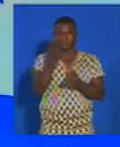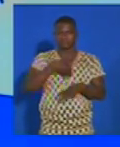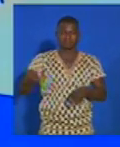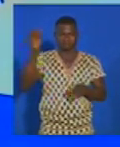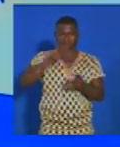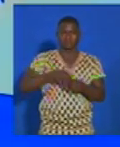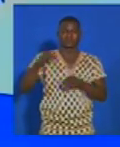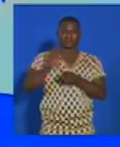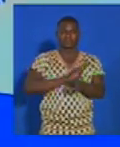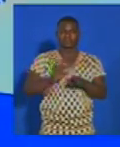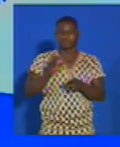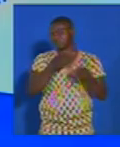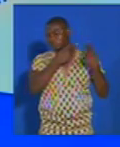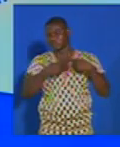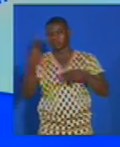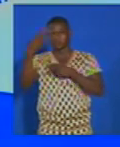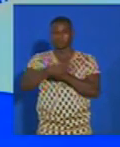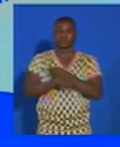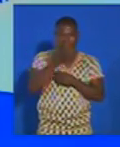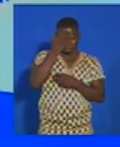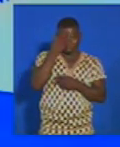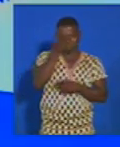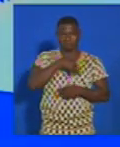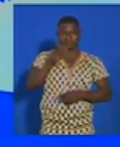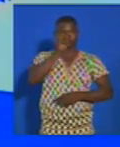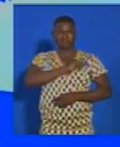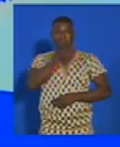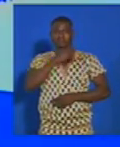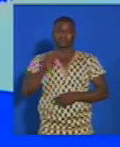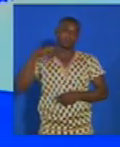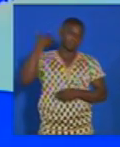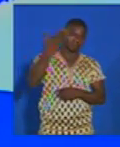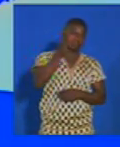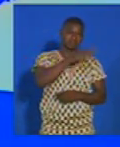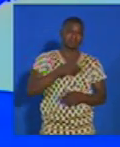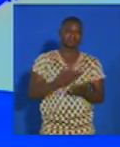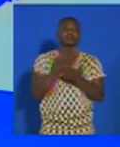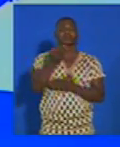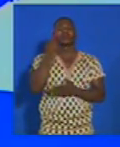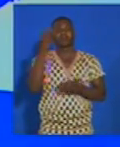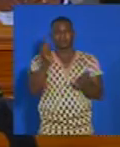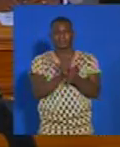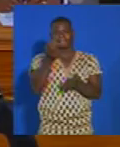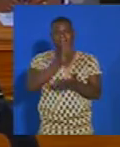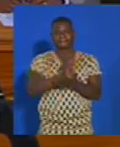pendant 2 jours de connaître les objectifs, missions et perspectives du fonds. Lamine Karantao, ça tenait